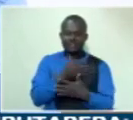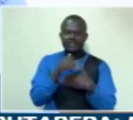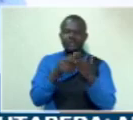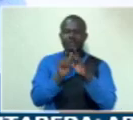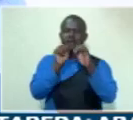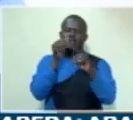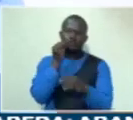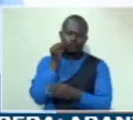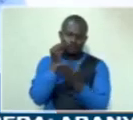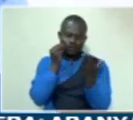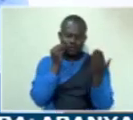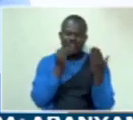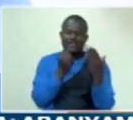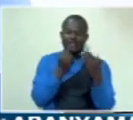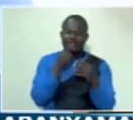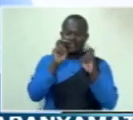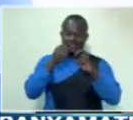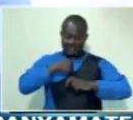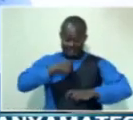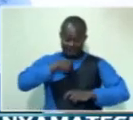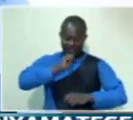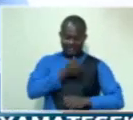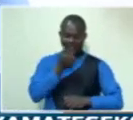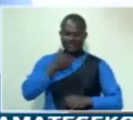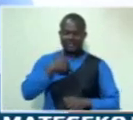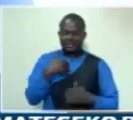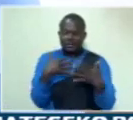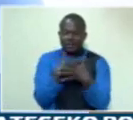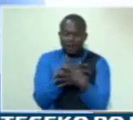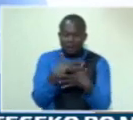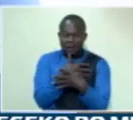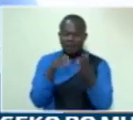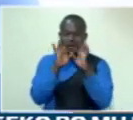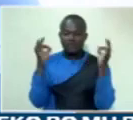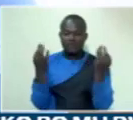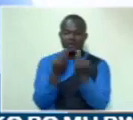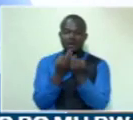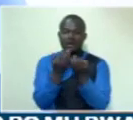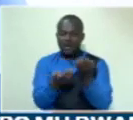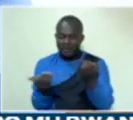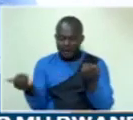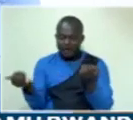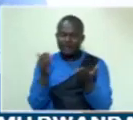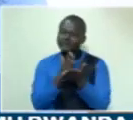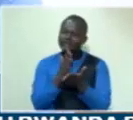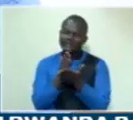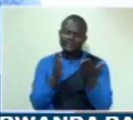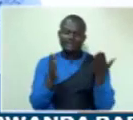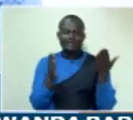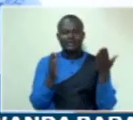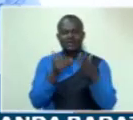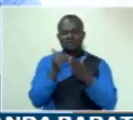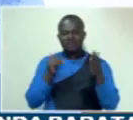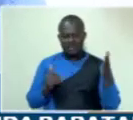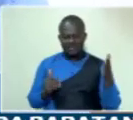no mu rugo. Mvuga njye ubwanjye nigiriraga ubwoba nkabugirira umuryango abana vraiment nabanje